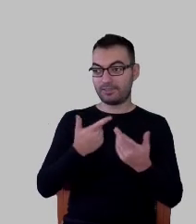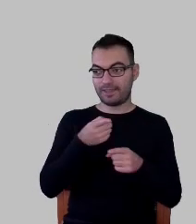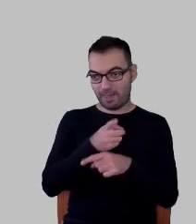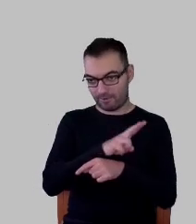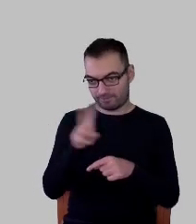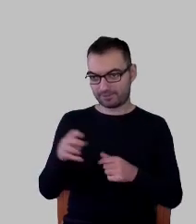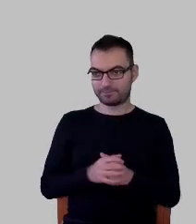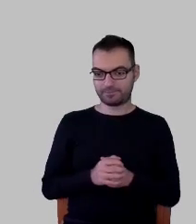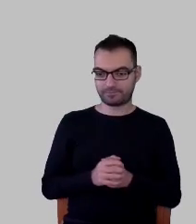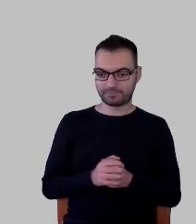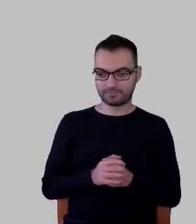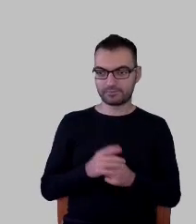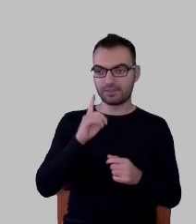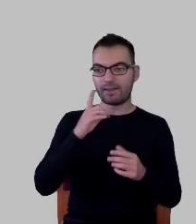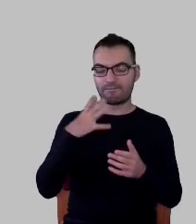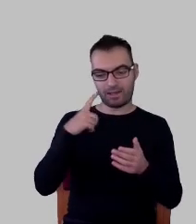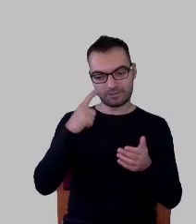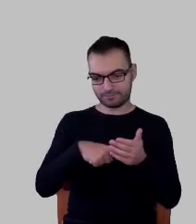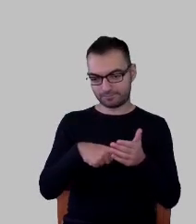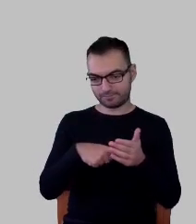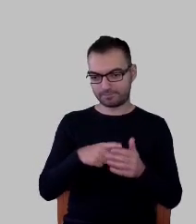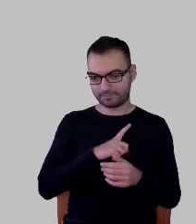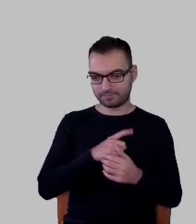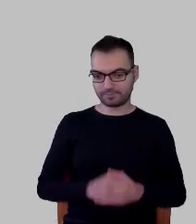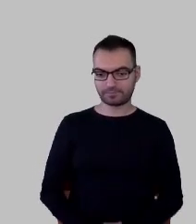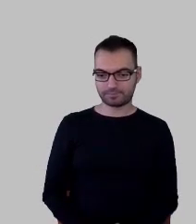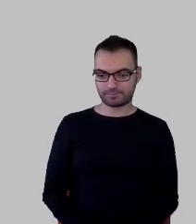w przepisach prawa, aby na to zwrócić uwagę.